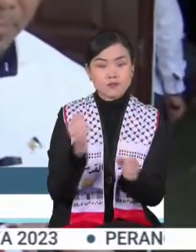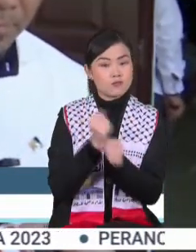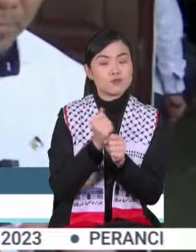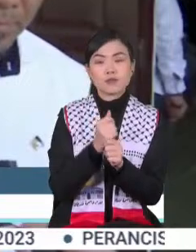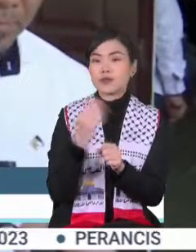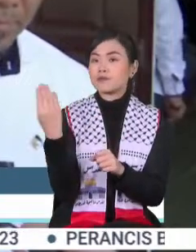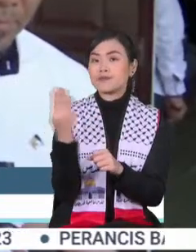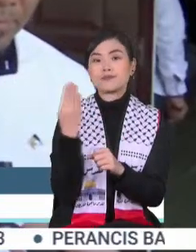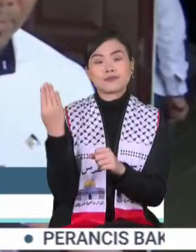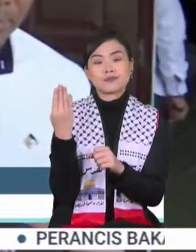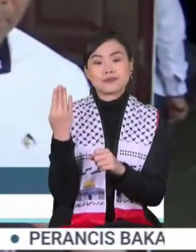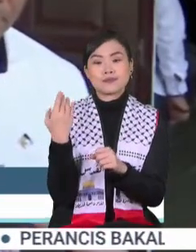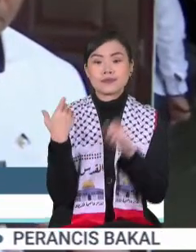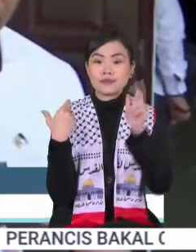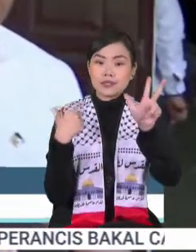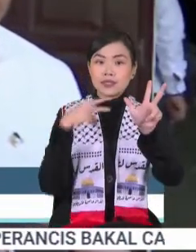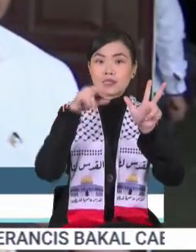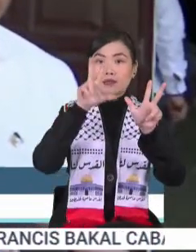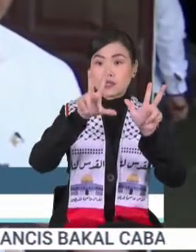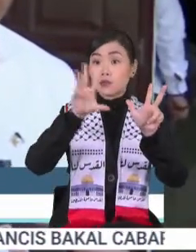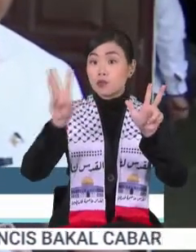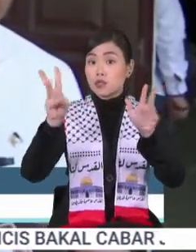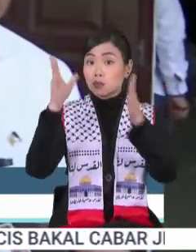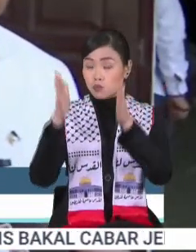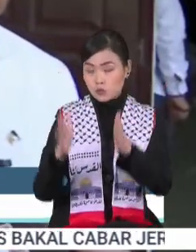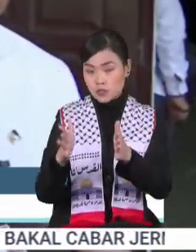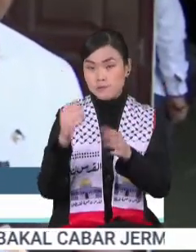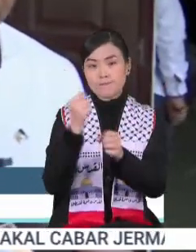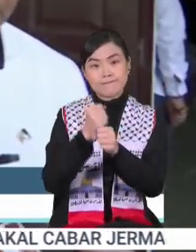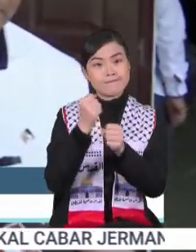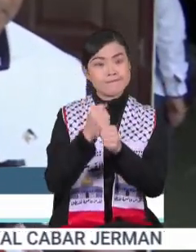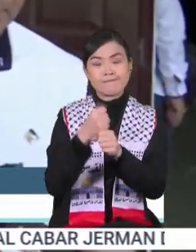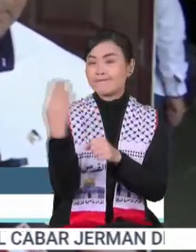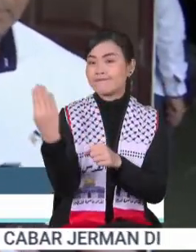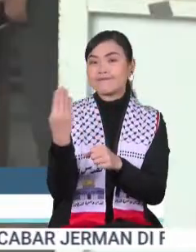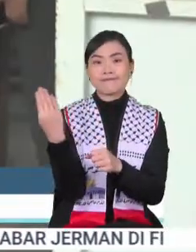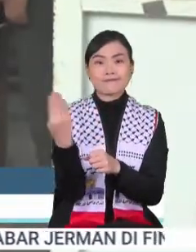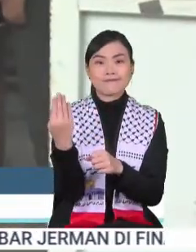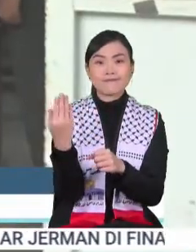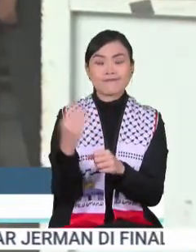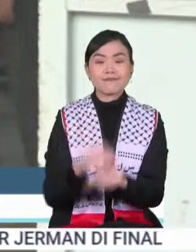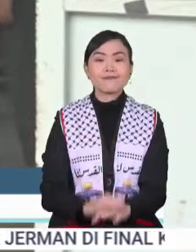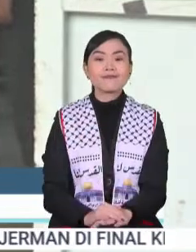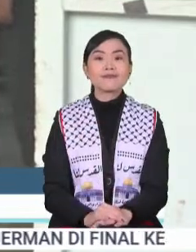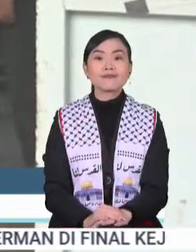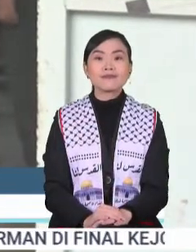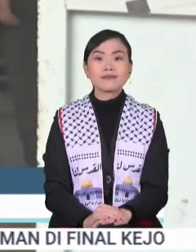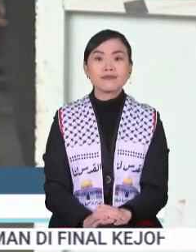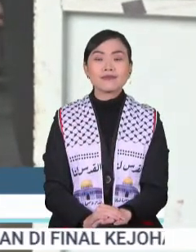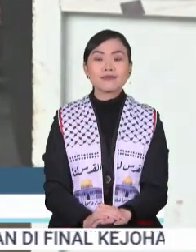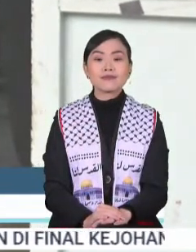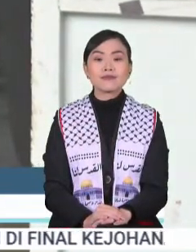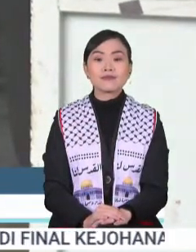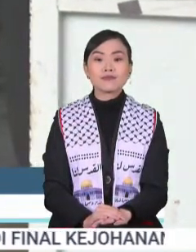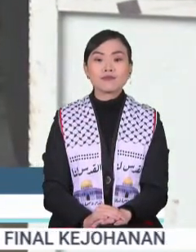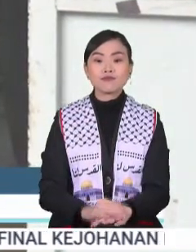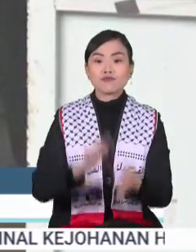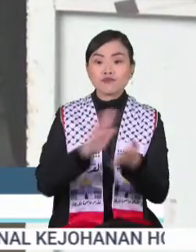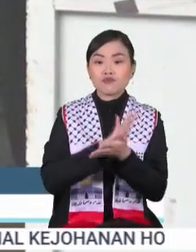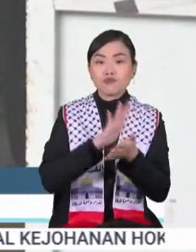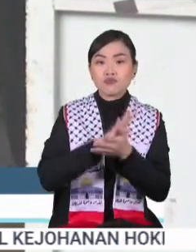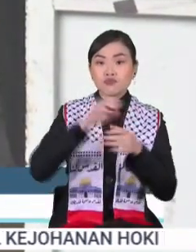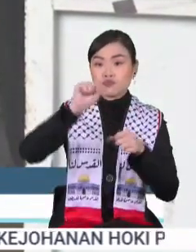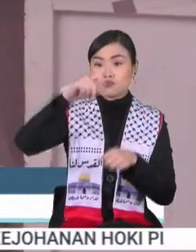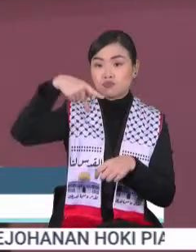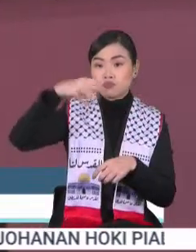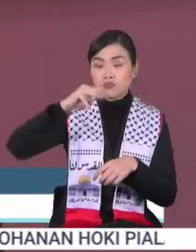berugperasamai 3 akan bertugaslah seperti biasa kertas SPM pada